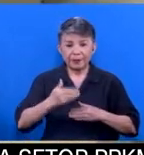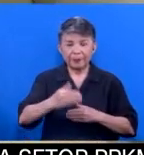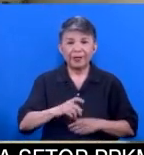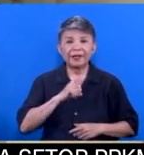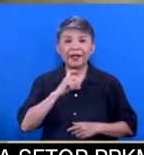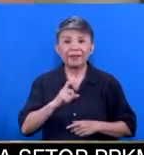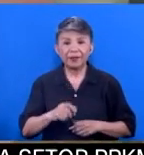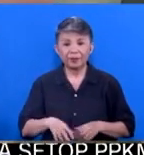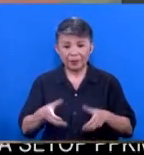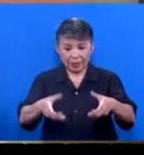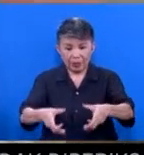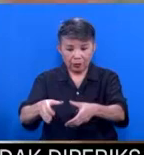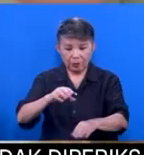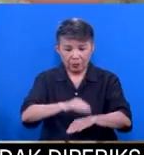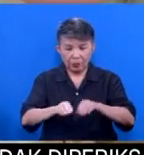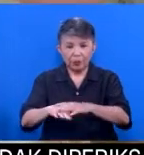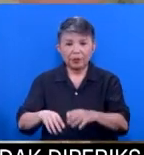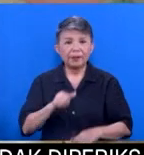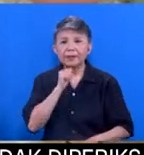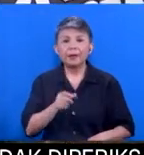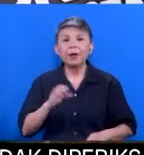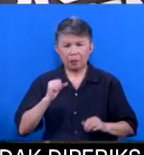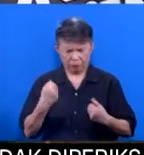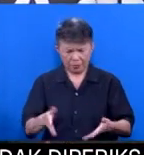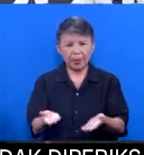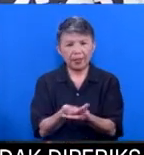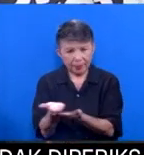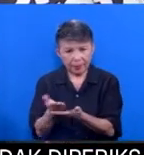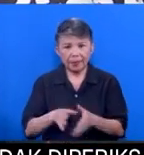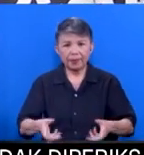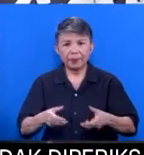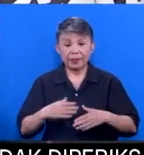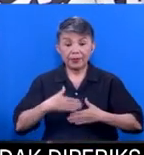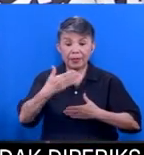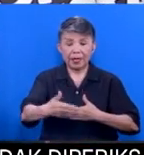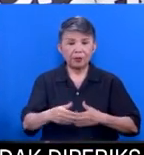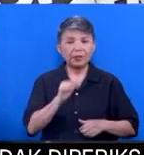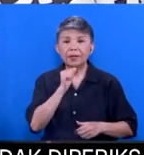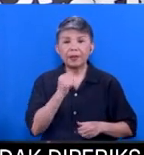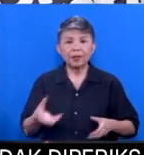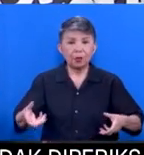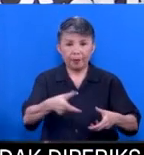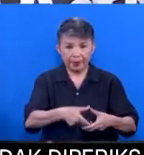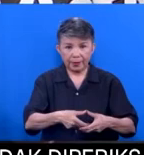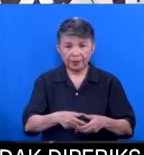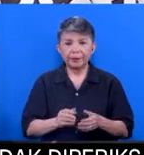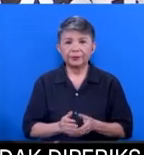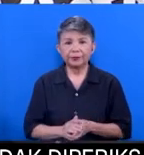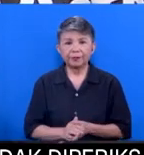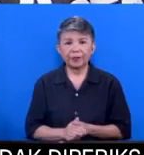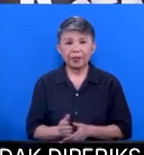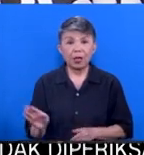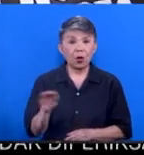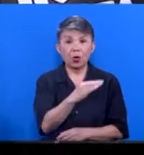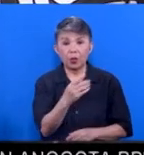yang bisa diambil oleh siapa saja sebenarnya kita taruh di depan buat siapa aja tapi akhirnya Iya siapapun